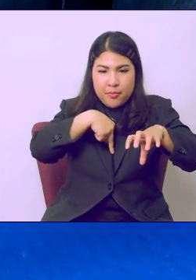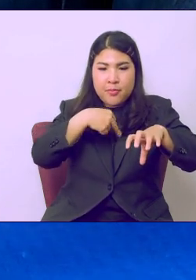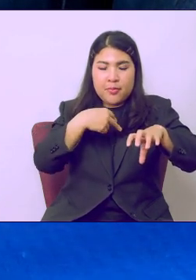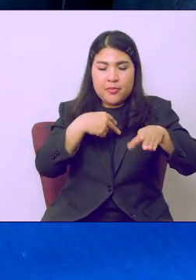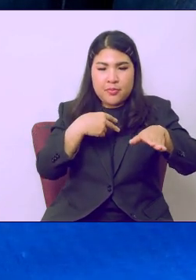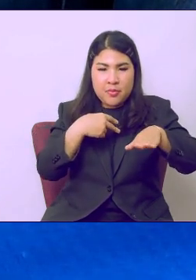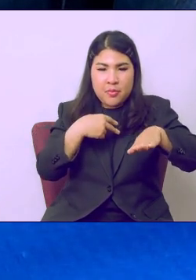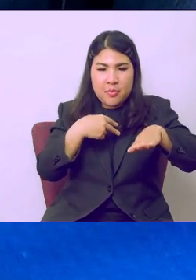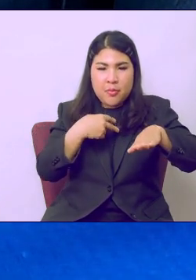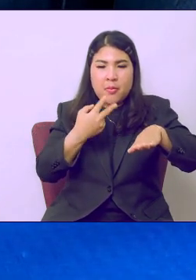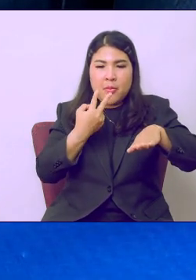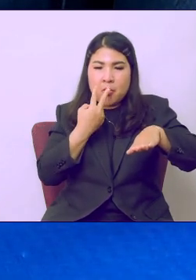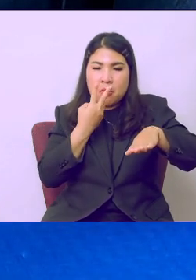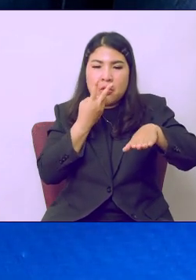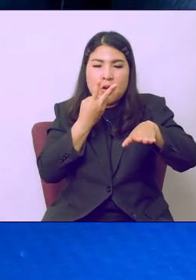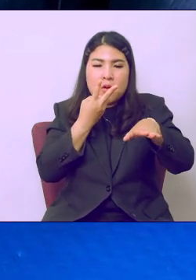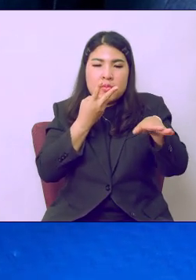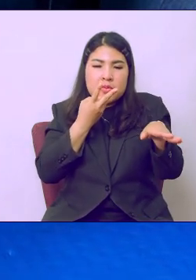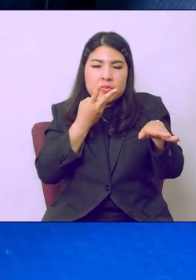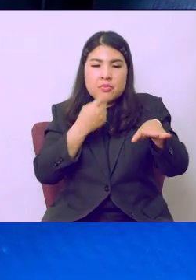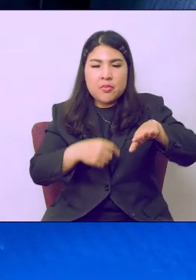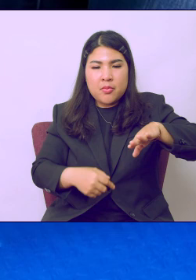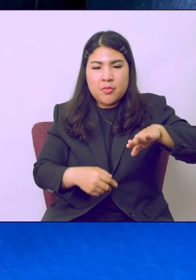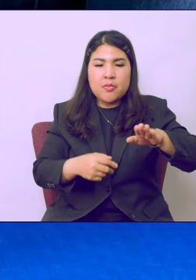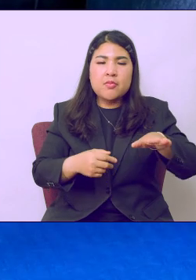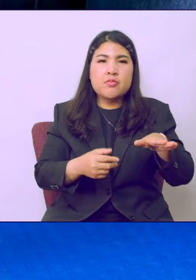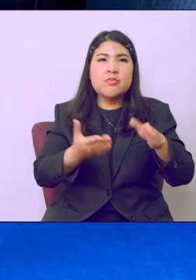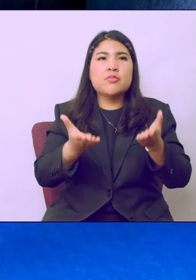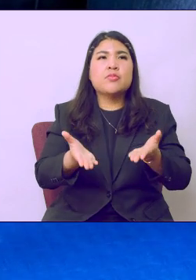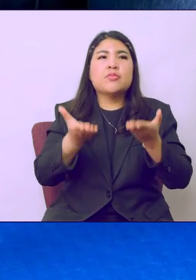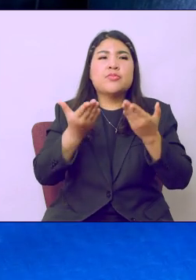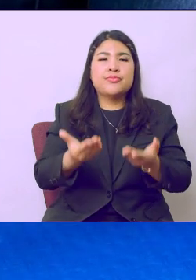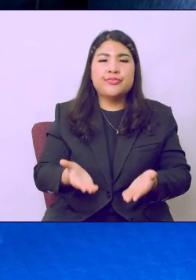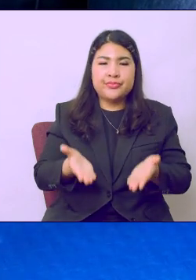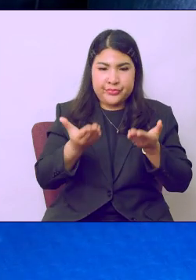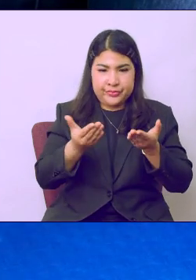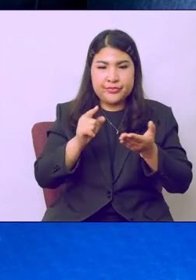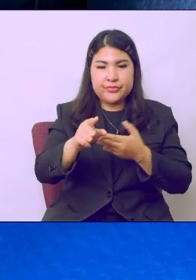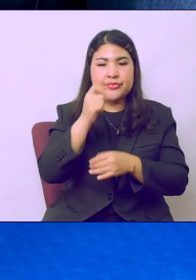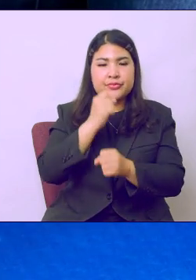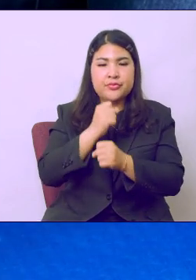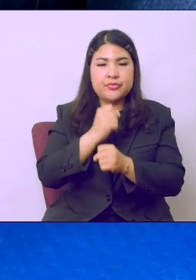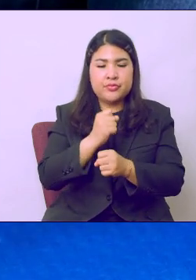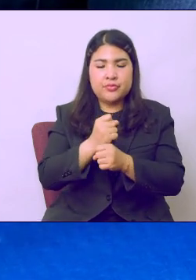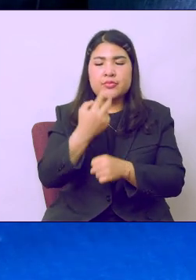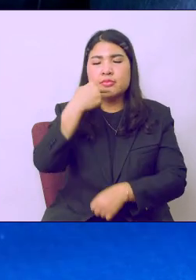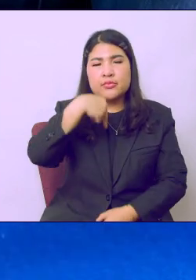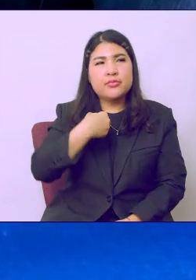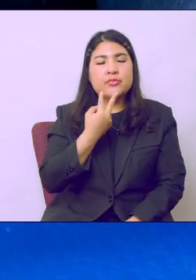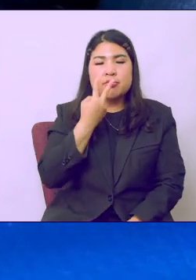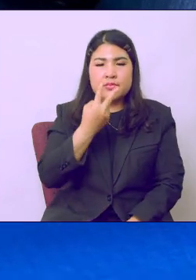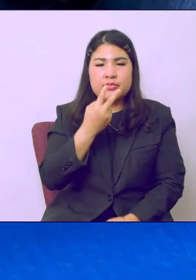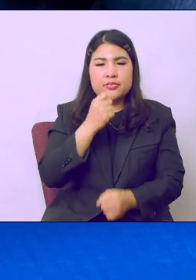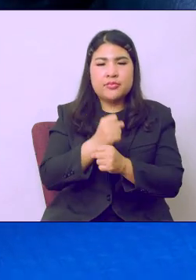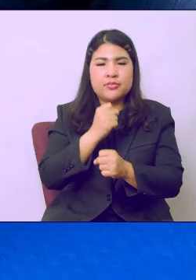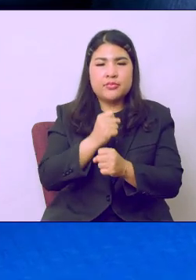ครับหายใจออกครับดึงออกไปด้านข้างเบาๆนะครับผมงดใช้เสียงนะเดี๋ยวเดี๋ยว 2ท่านนะครับทำตามจังหวะลมหายใจตนเองเลย